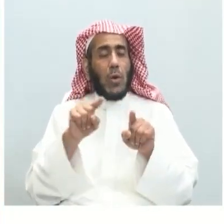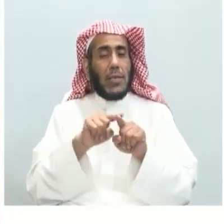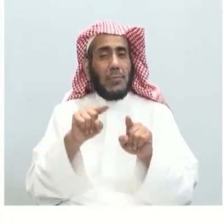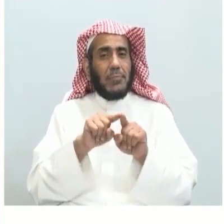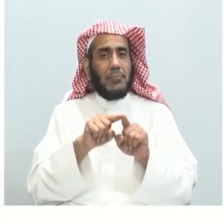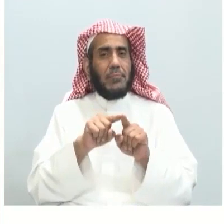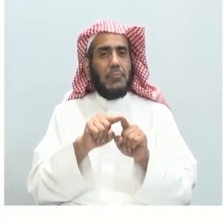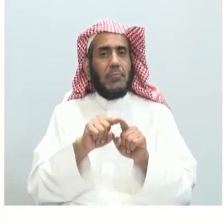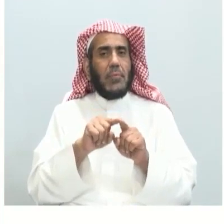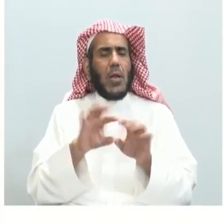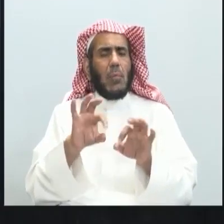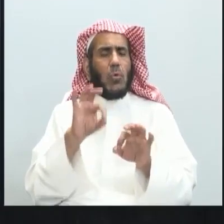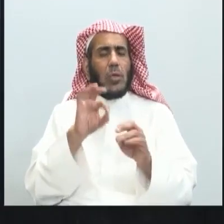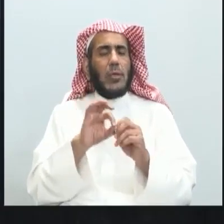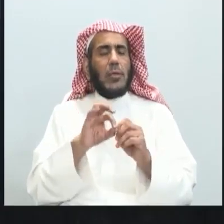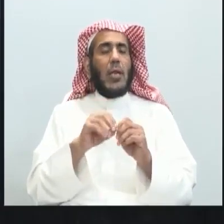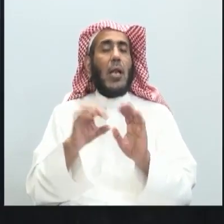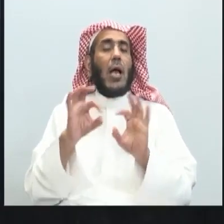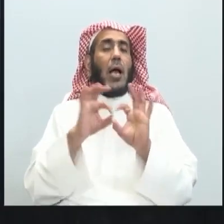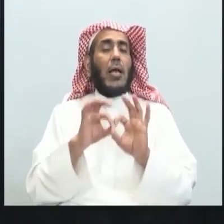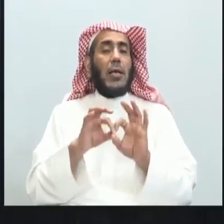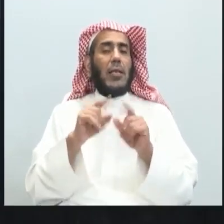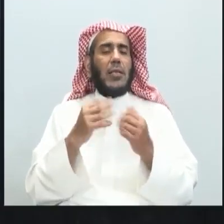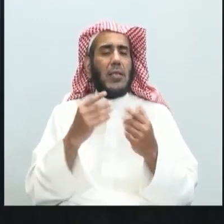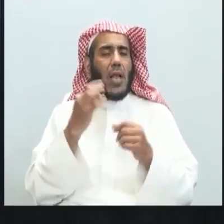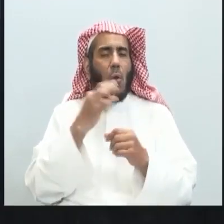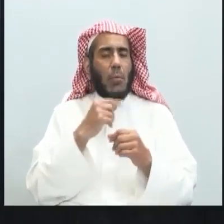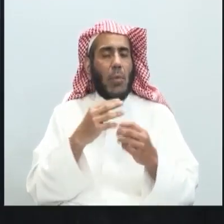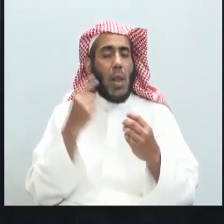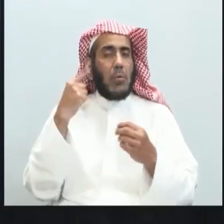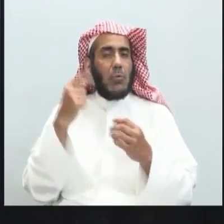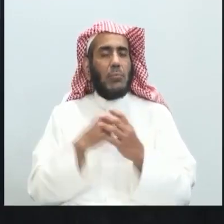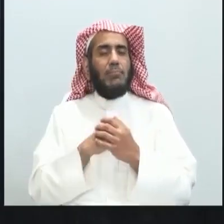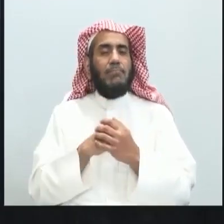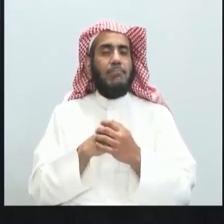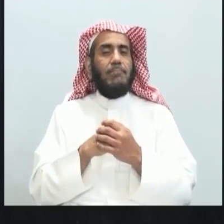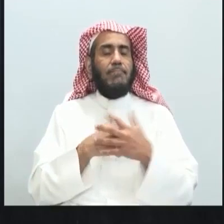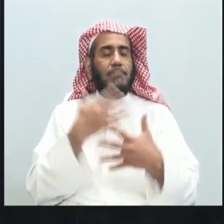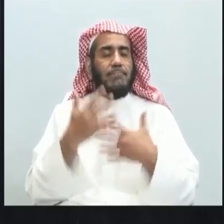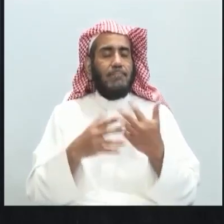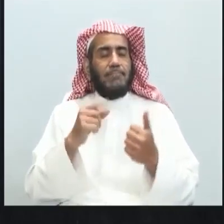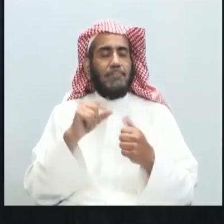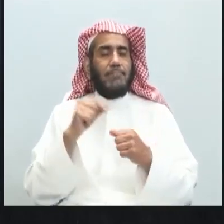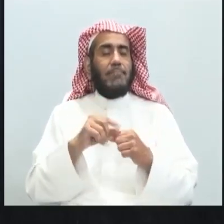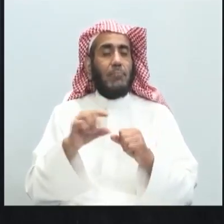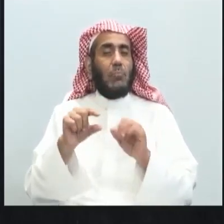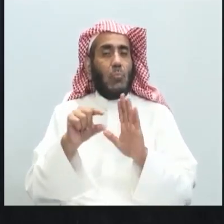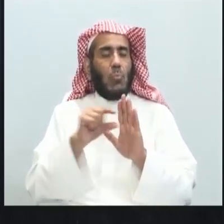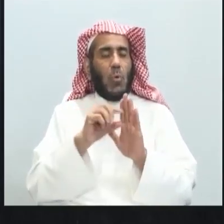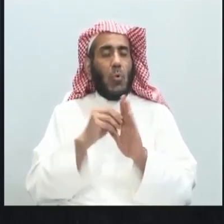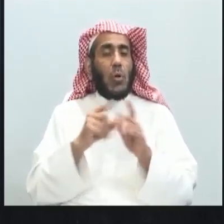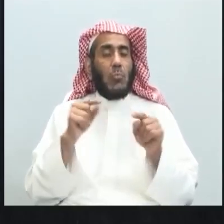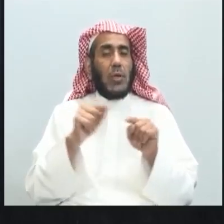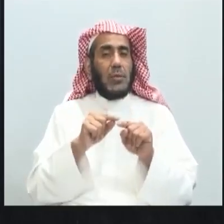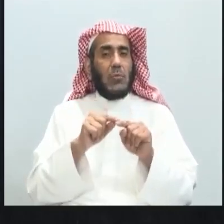مناسبا مخت للايات التي تلوناها على مسامعكم احسنتم نعم الموضوع المناسب